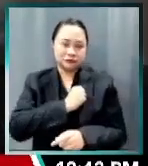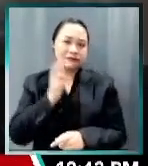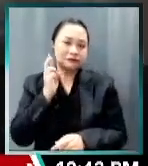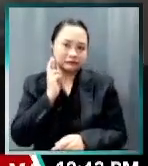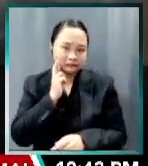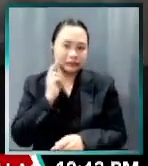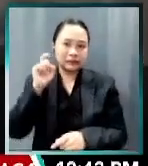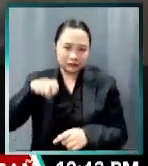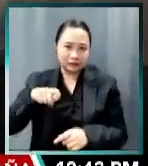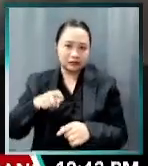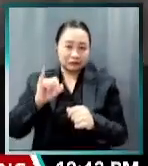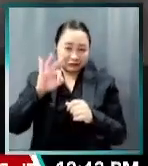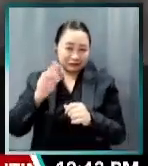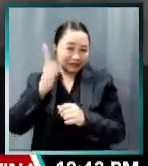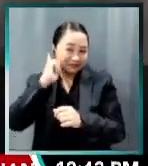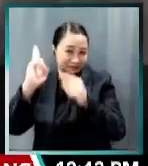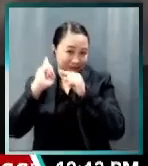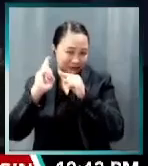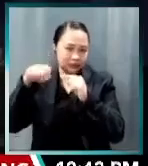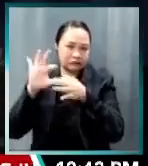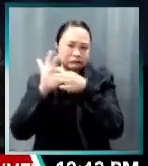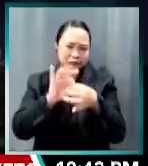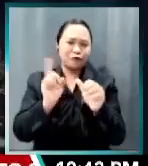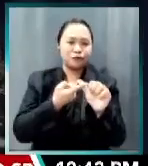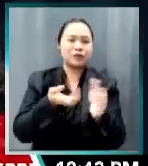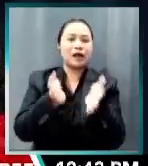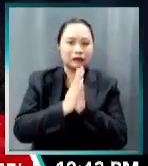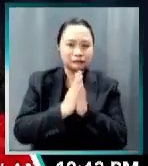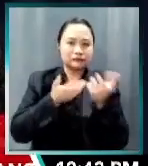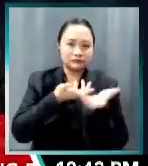lang ng lumikha ang mga taong lumahok sa pangyayaring yun. Kung meron man